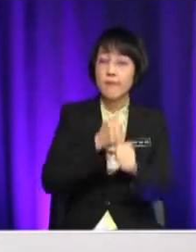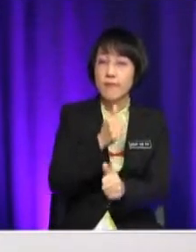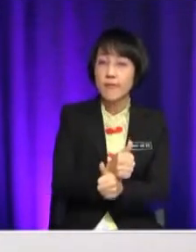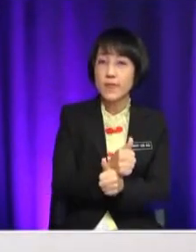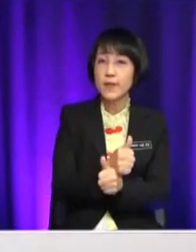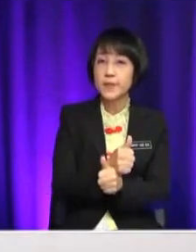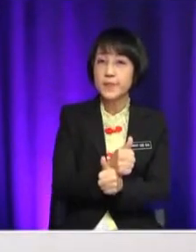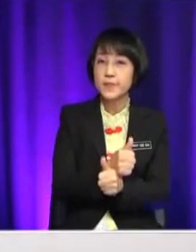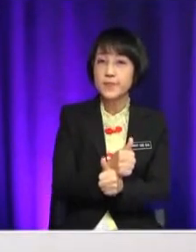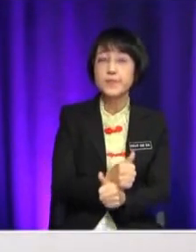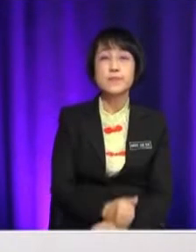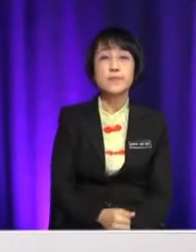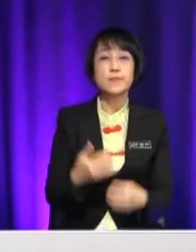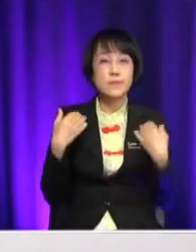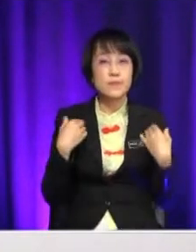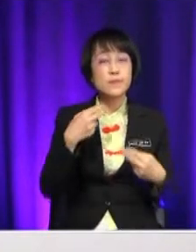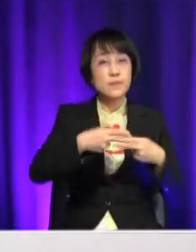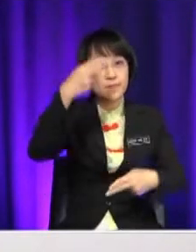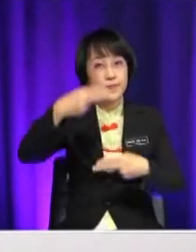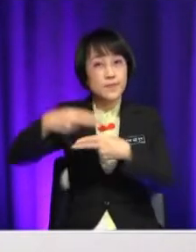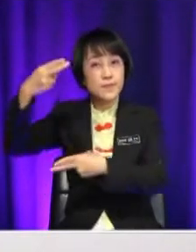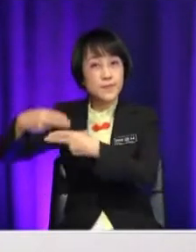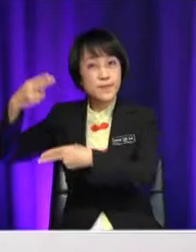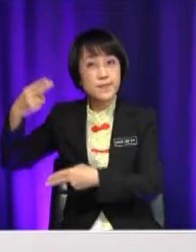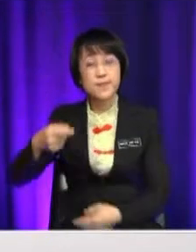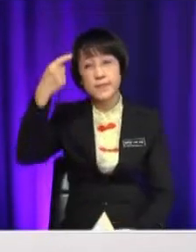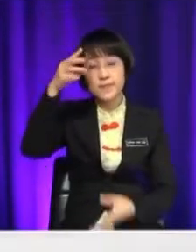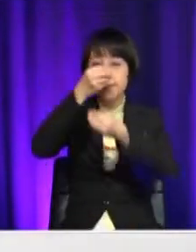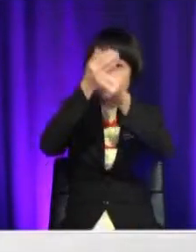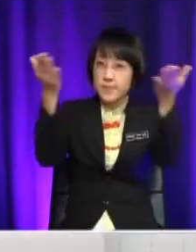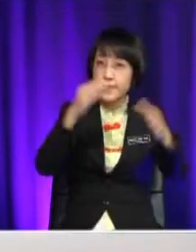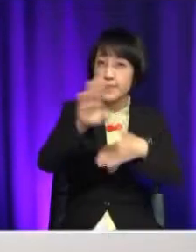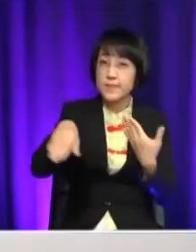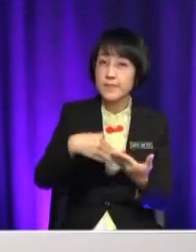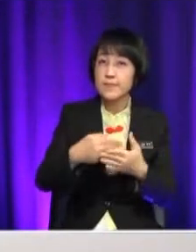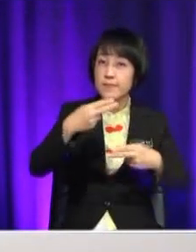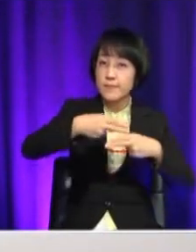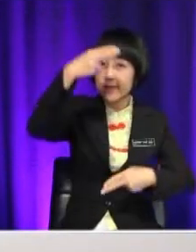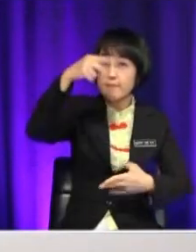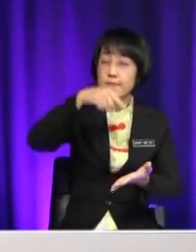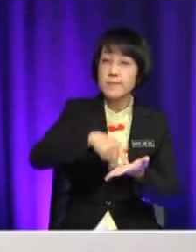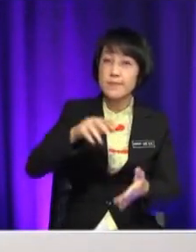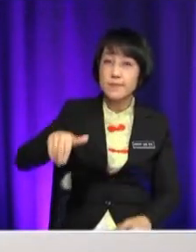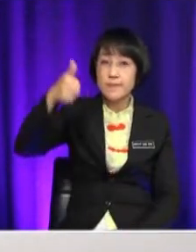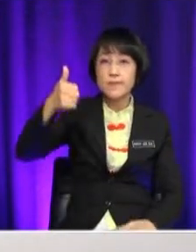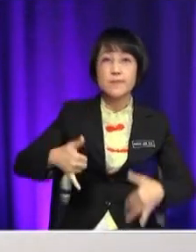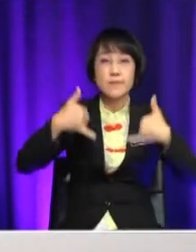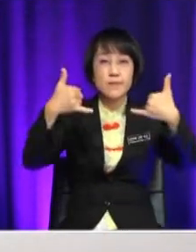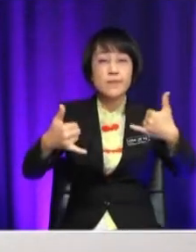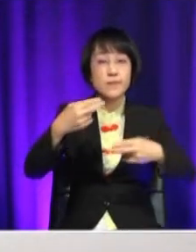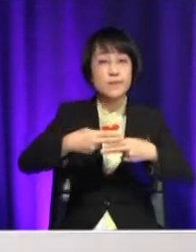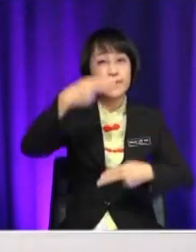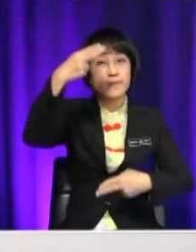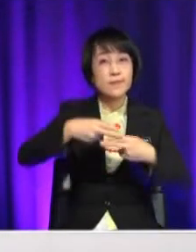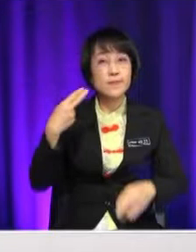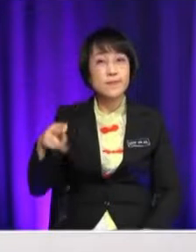di Kota Kinabalu. Untuk makluman semua, hotel ini memenangi anugerah Hotel Hijau ASEAN pada